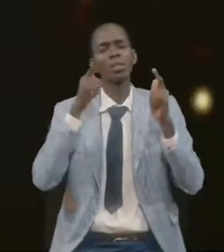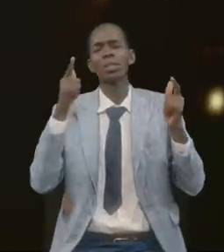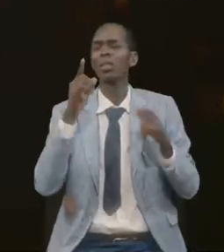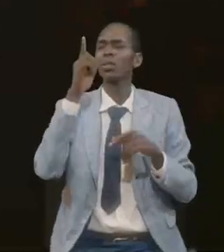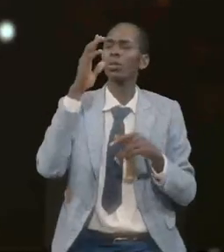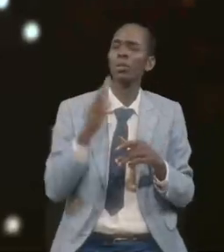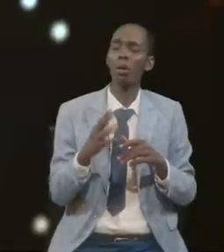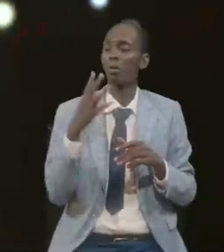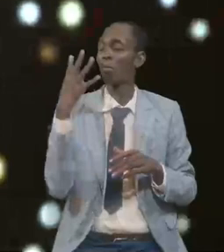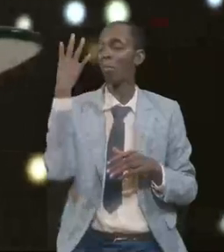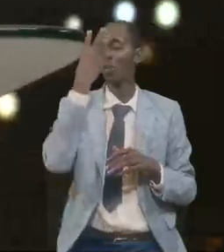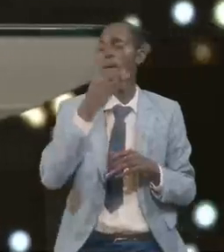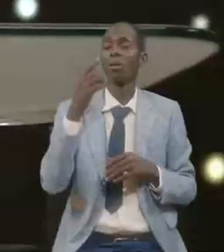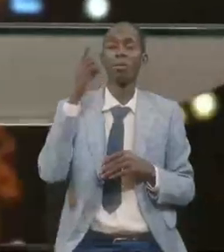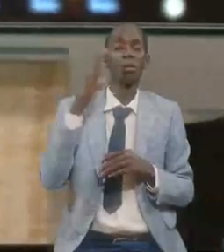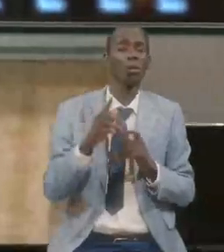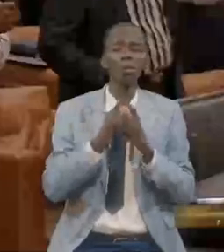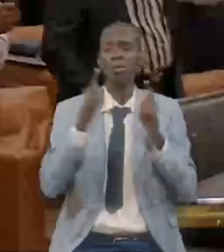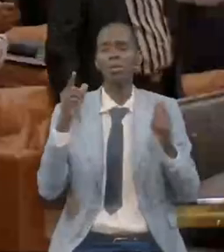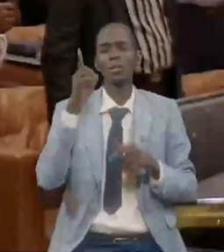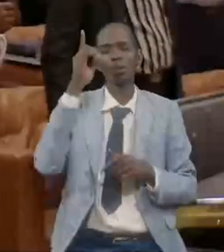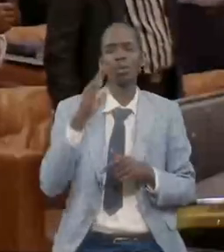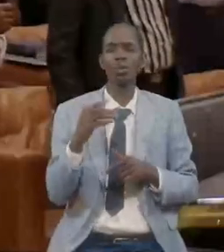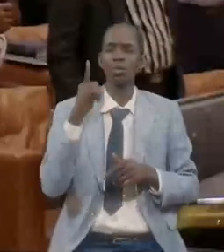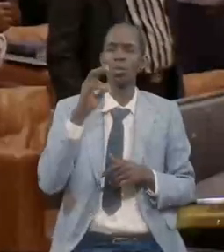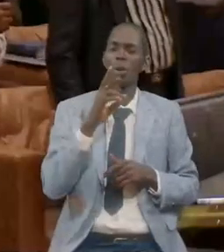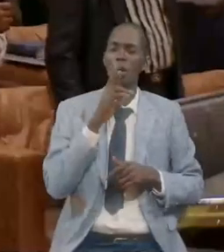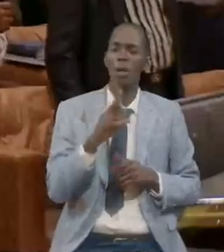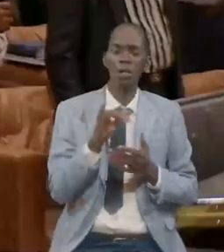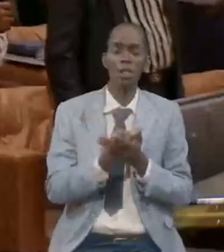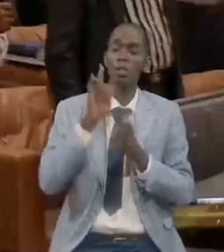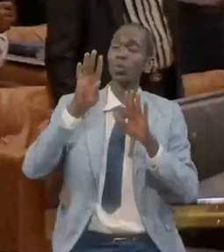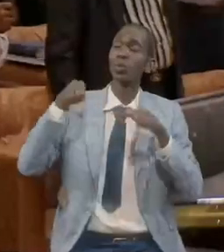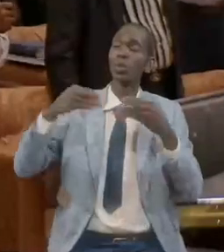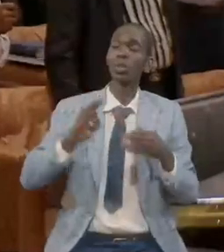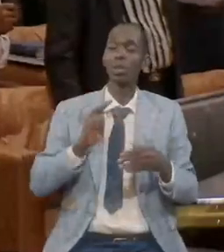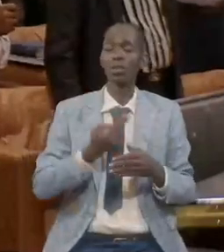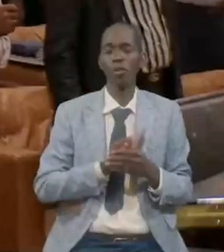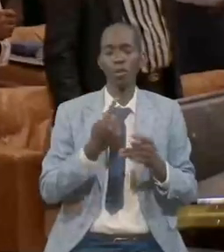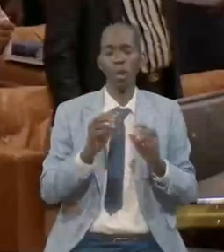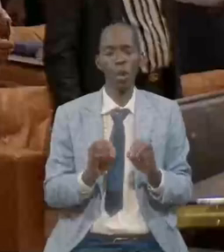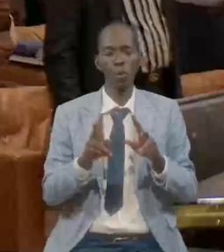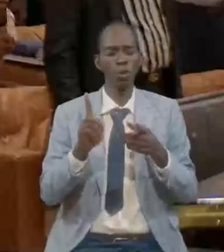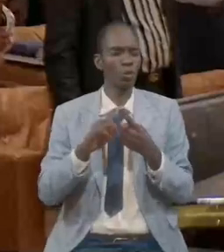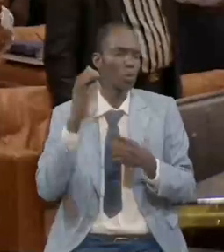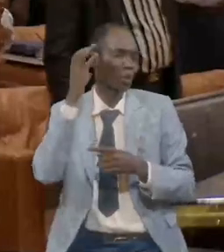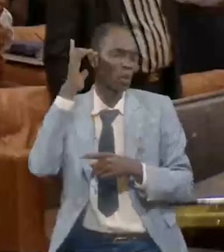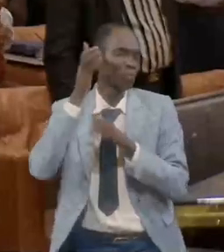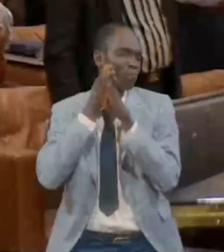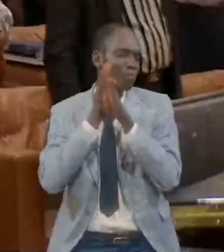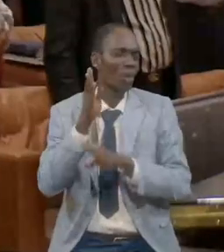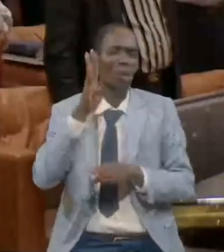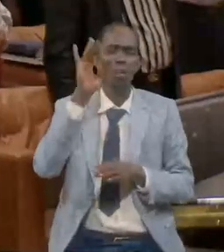Dieu gracieux, puissant. Et tu nous donnes l'occasion de t'écouter directement par ton